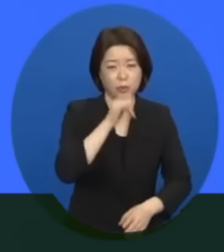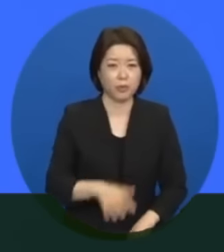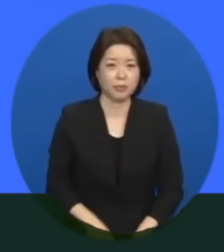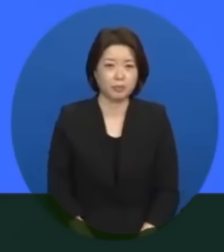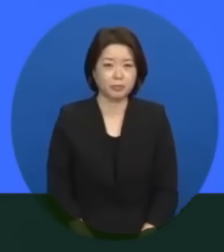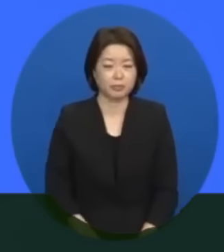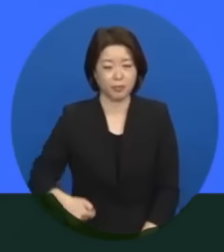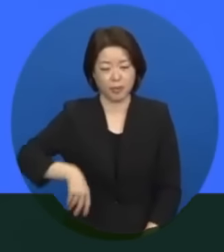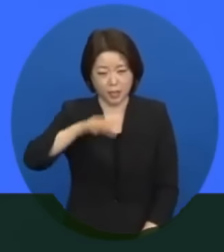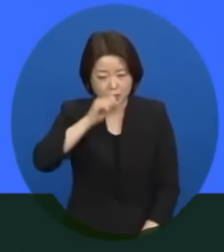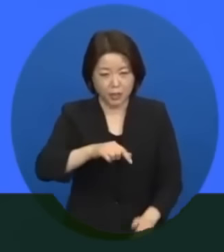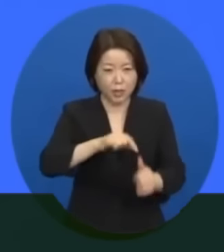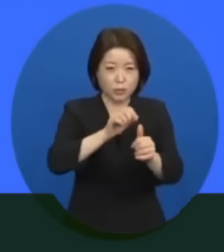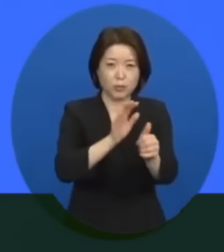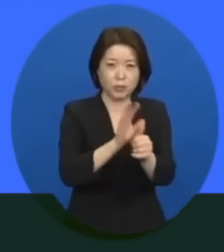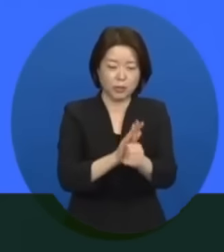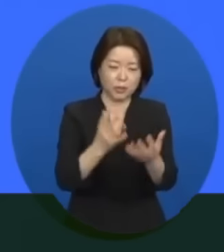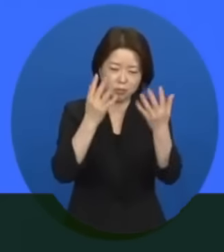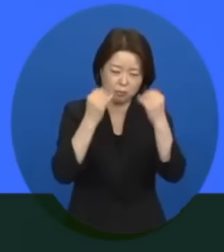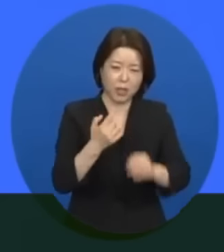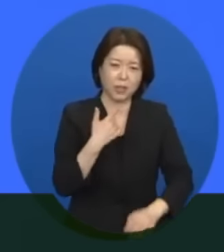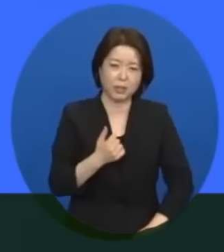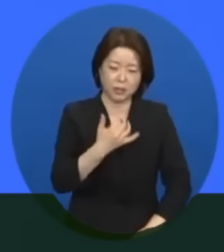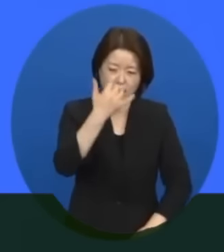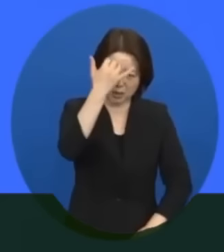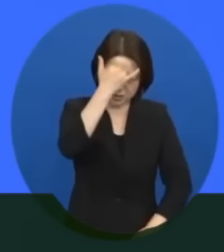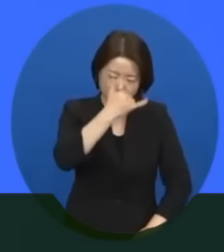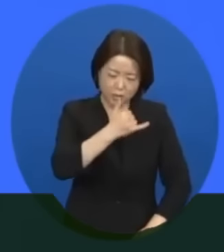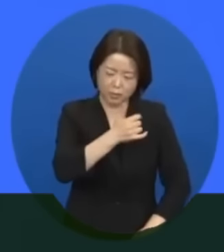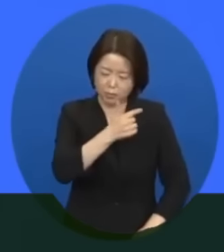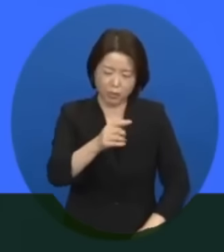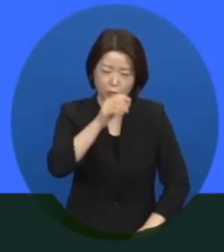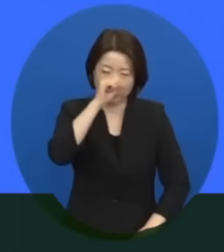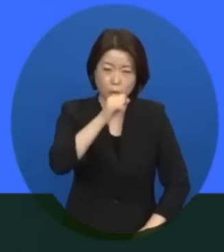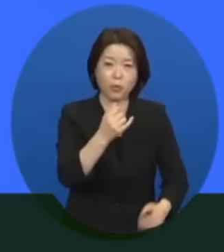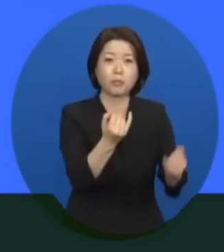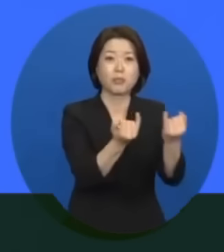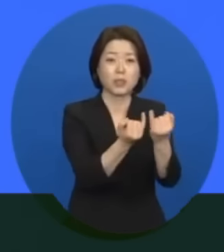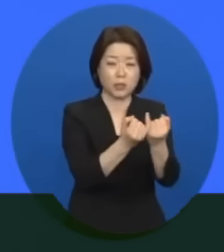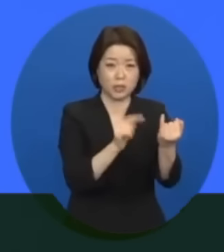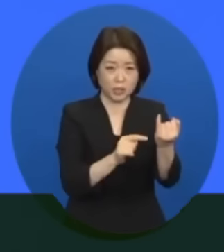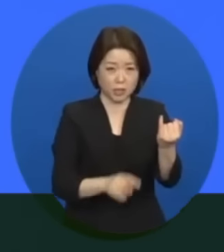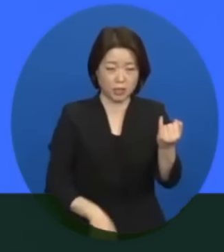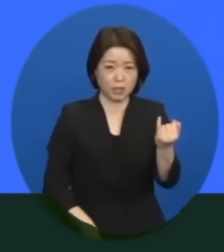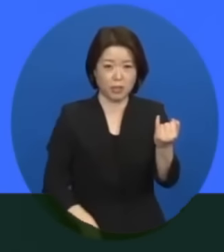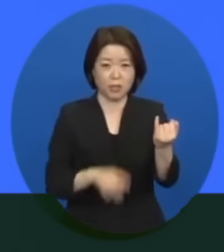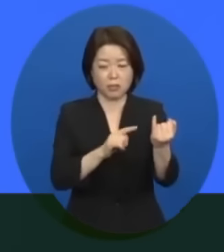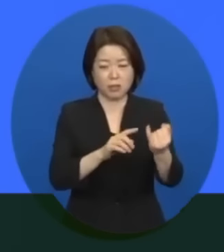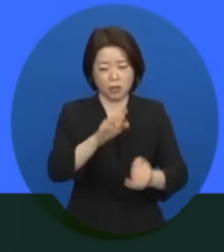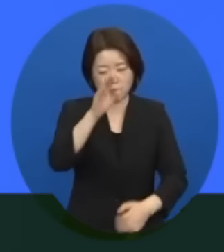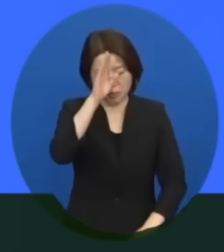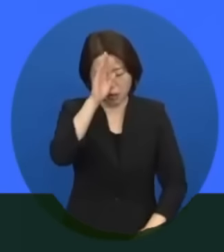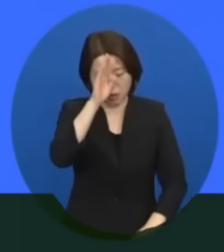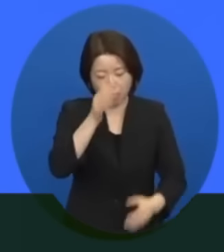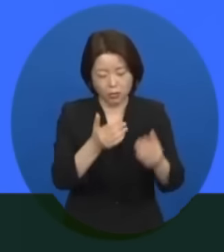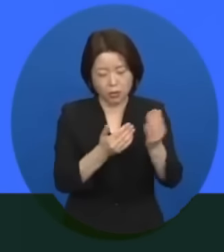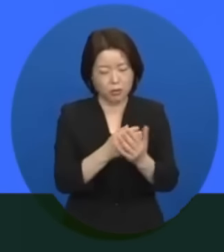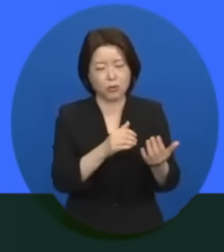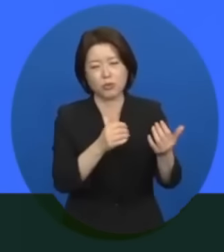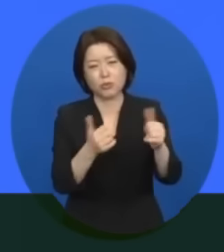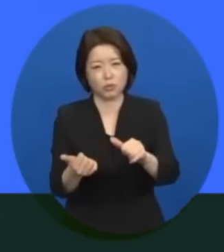선행과 구제하는 일이 심이 많았던 덕망 높은 여자였 그가이 들어서 죽은 거예요 많은